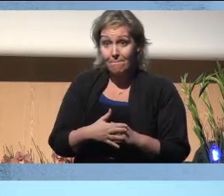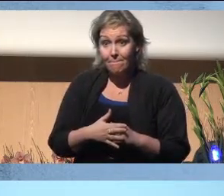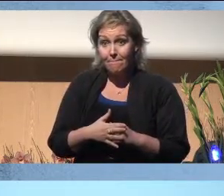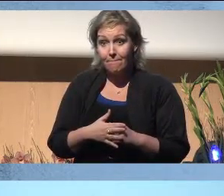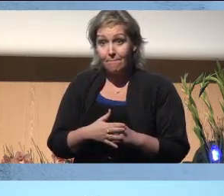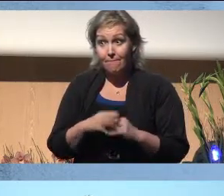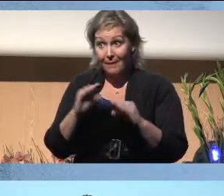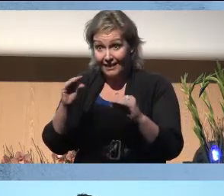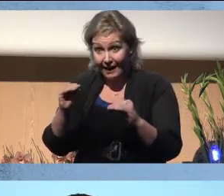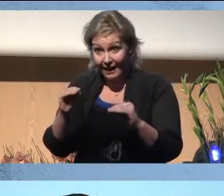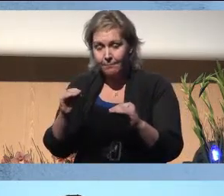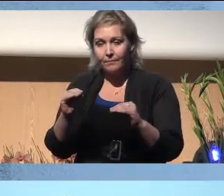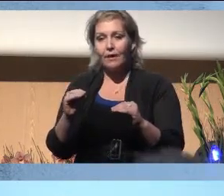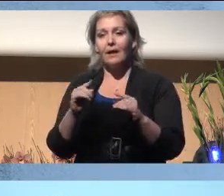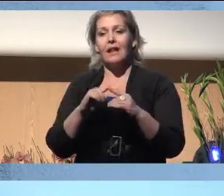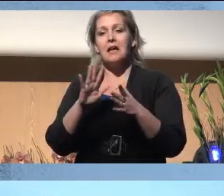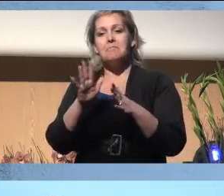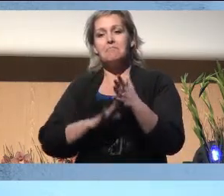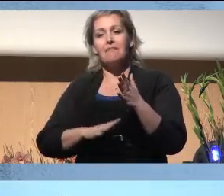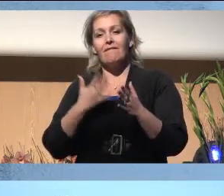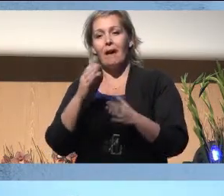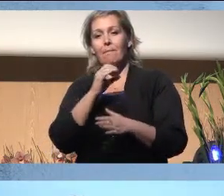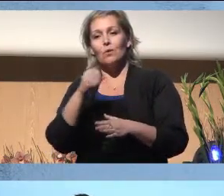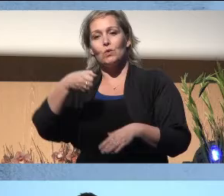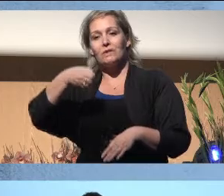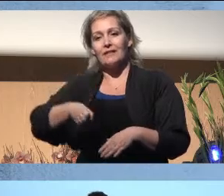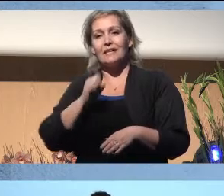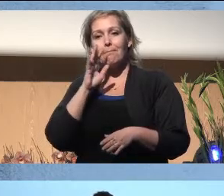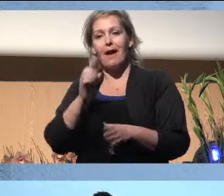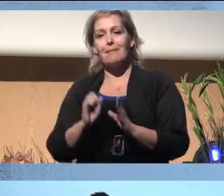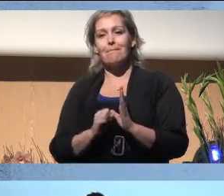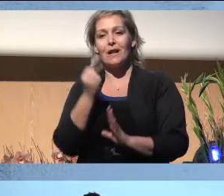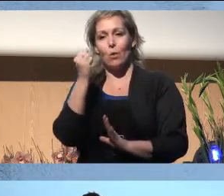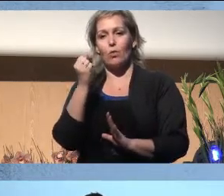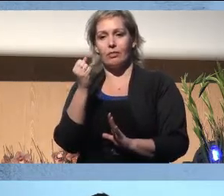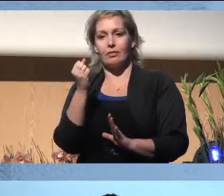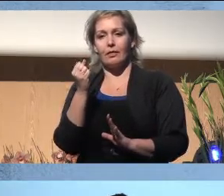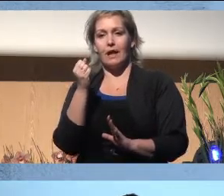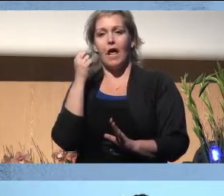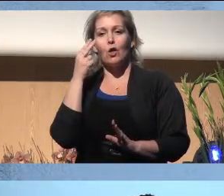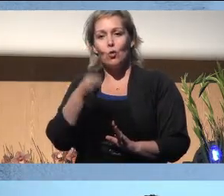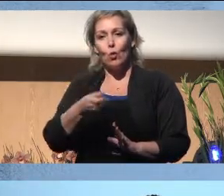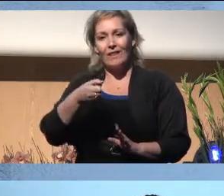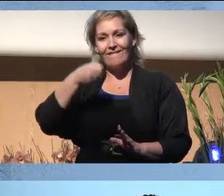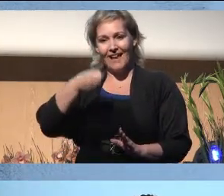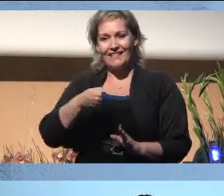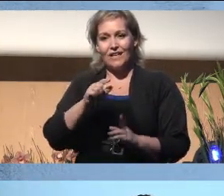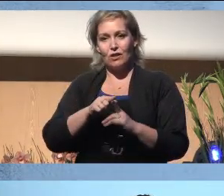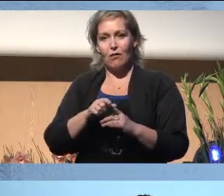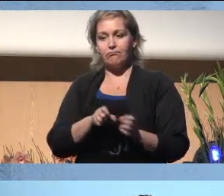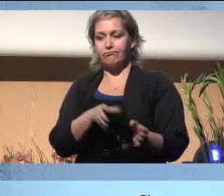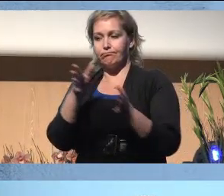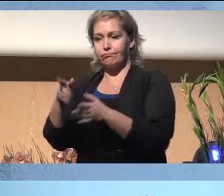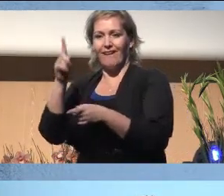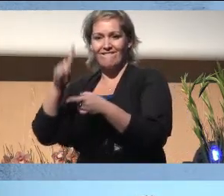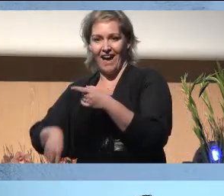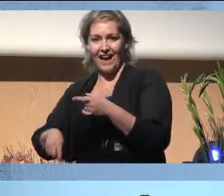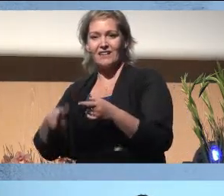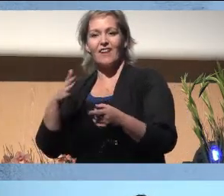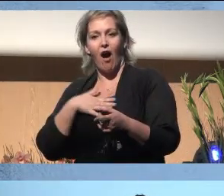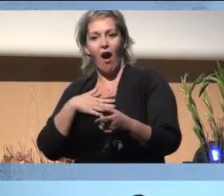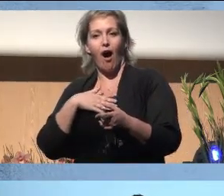Det är sämre. Det är ungefär 5000 väskor per miljon. Det är nämligen var 200 väska ungefär som hamnar fel. Så man